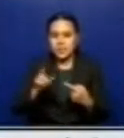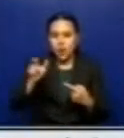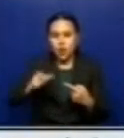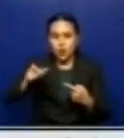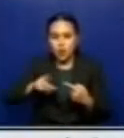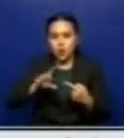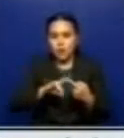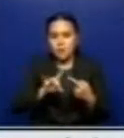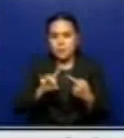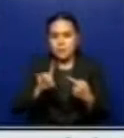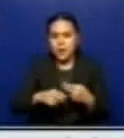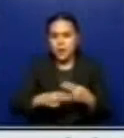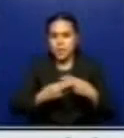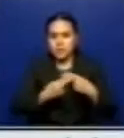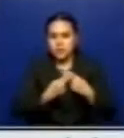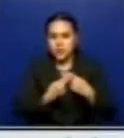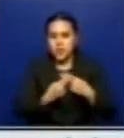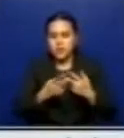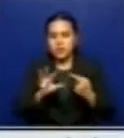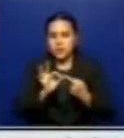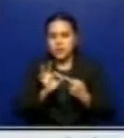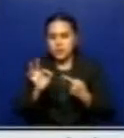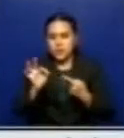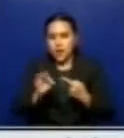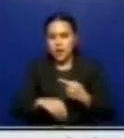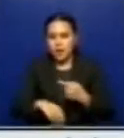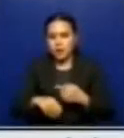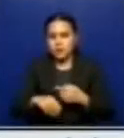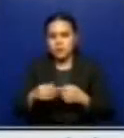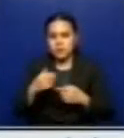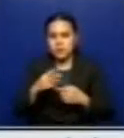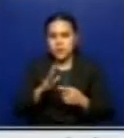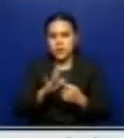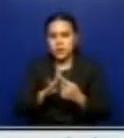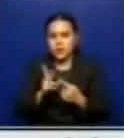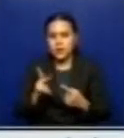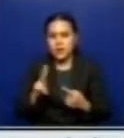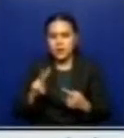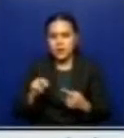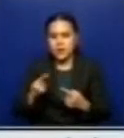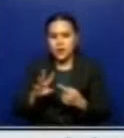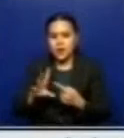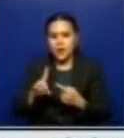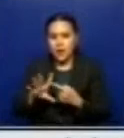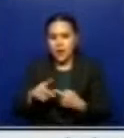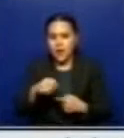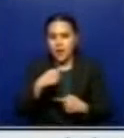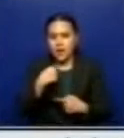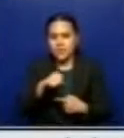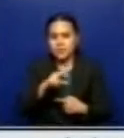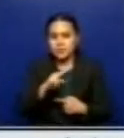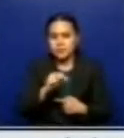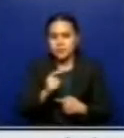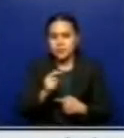แลนด์ประเทศที่9แคนาดาประเทศ10นอร์เวย์ประเทศไทยอยู่ไหนครับ